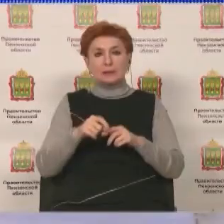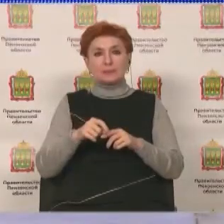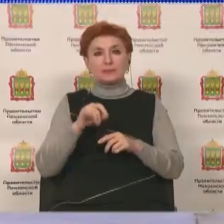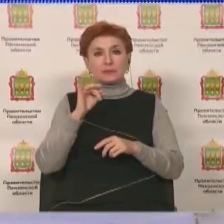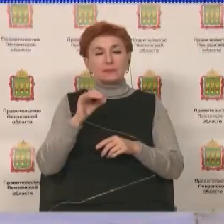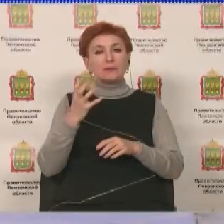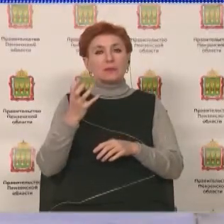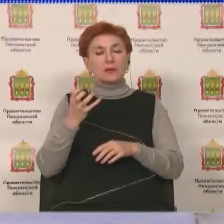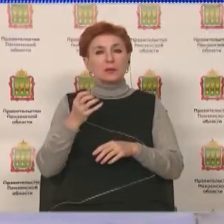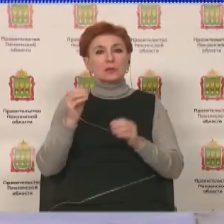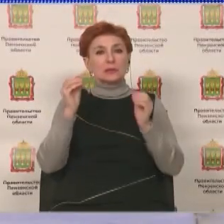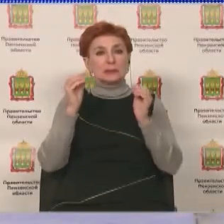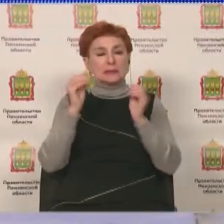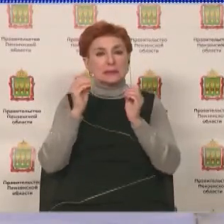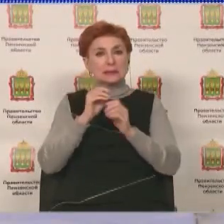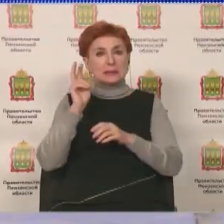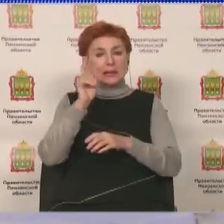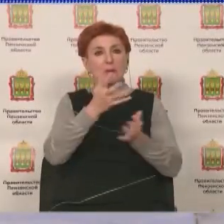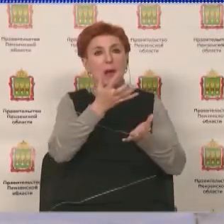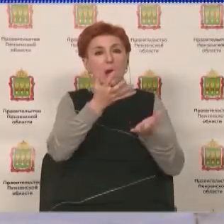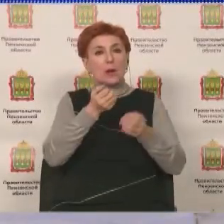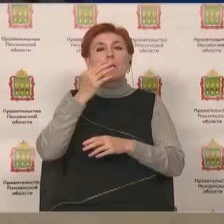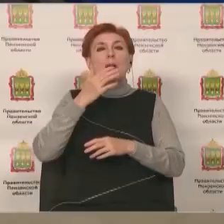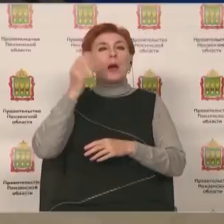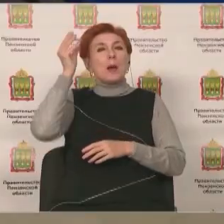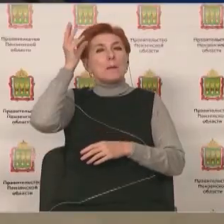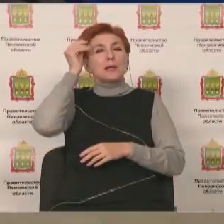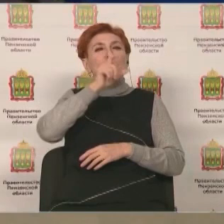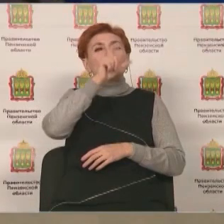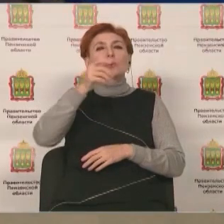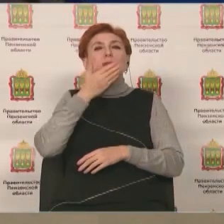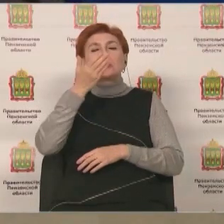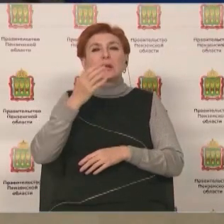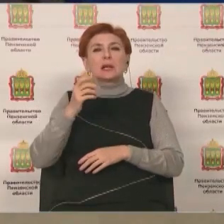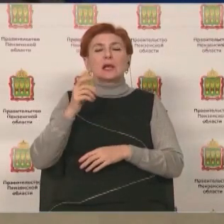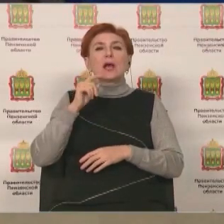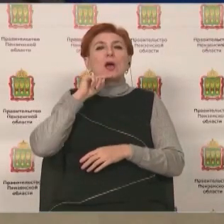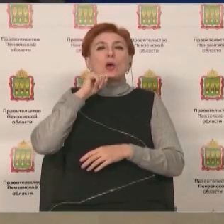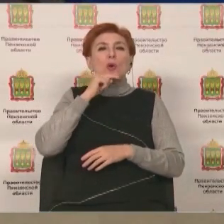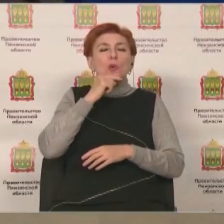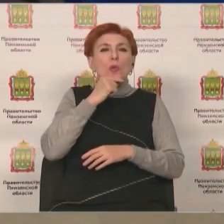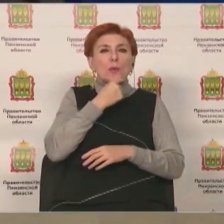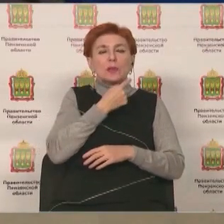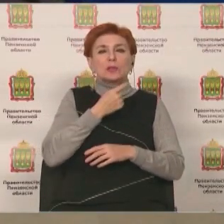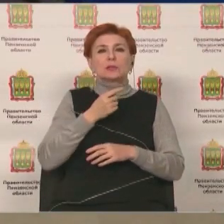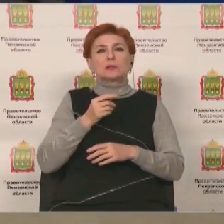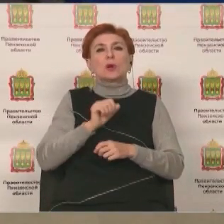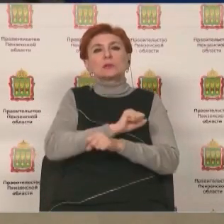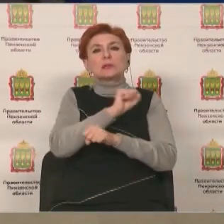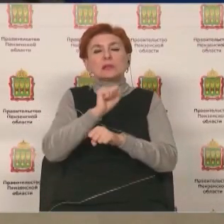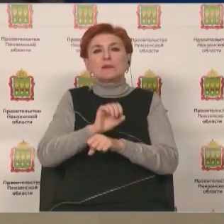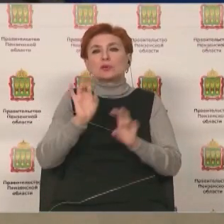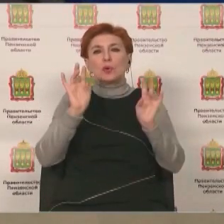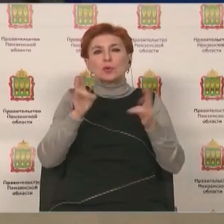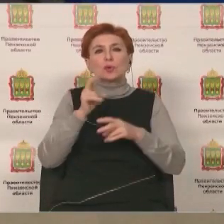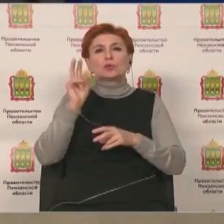И еще 10 машин мы получим там чуть попозже. Для жителей области такое общение с главным должностным лицом региона важно